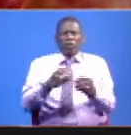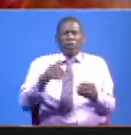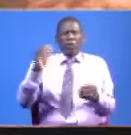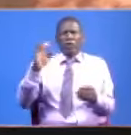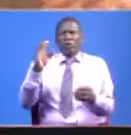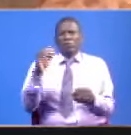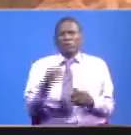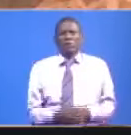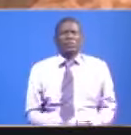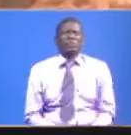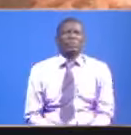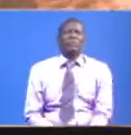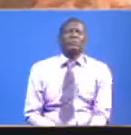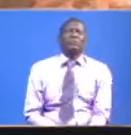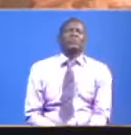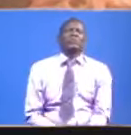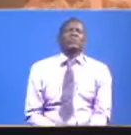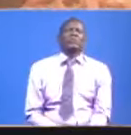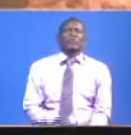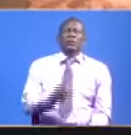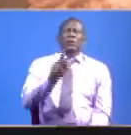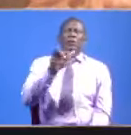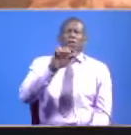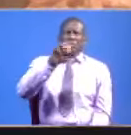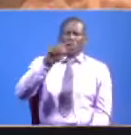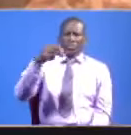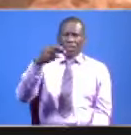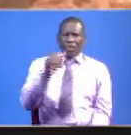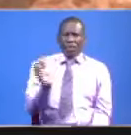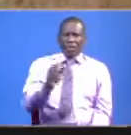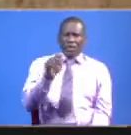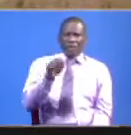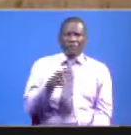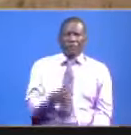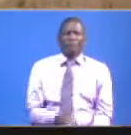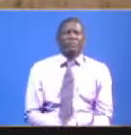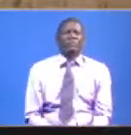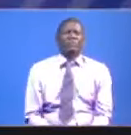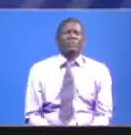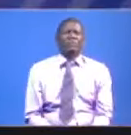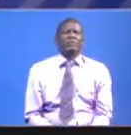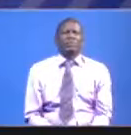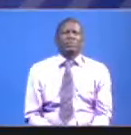zaidi. Margaret Kimathi, NTV.